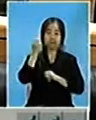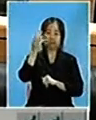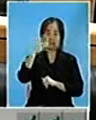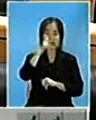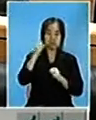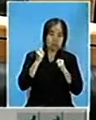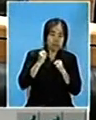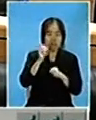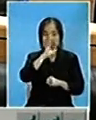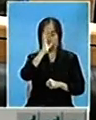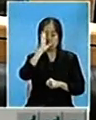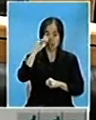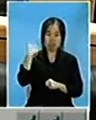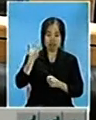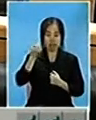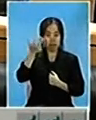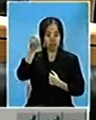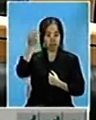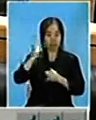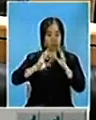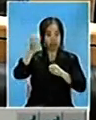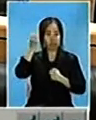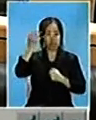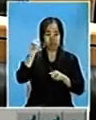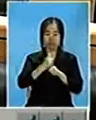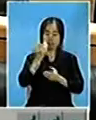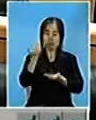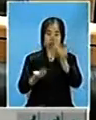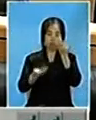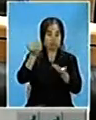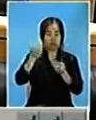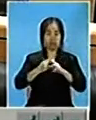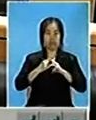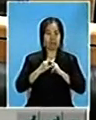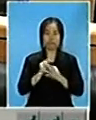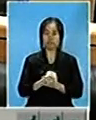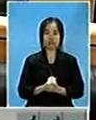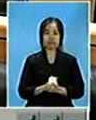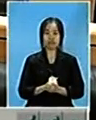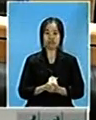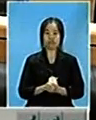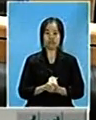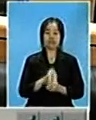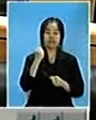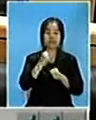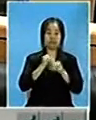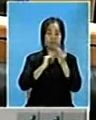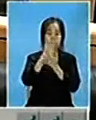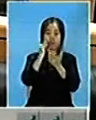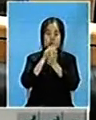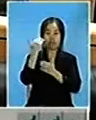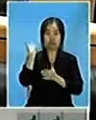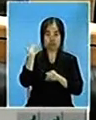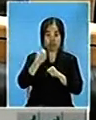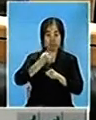กทักว่าเมื่อตัวเองมีเสียงข้างมากอยู่ตัวเองทำอะไรก็ได้แม้กระทั่งทำสิ่งซึ่งไม่ถูกต้องก็สาม